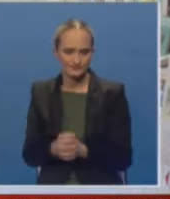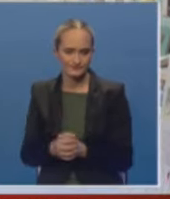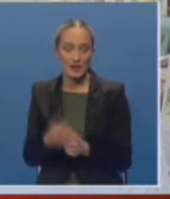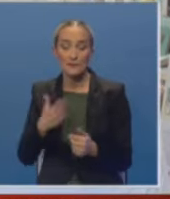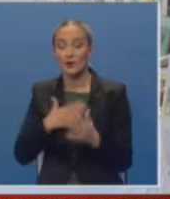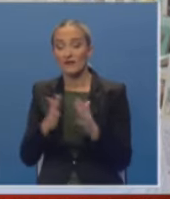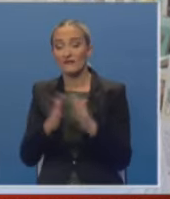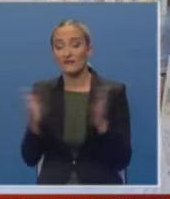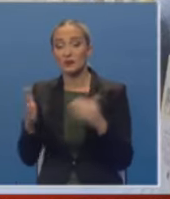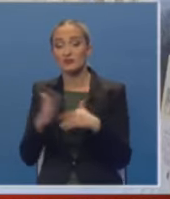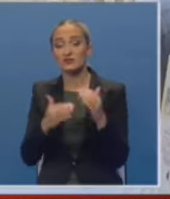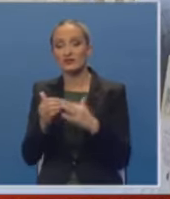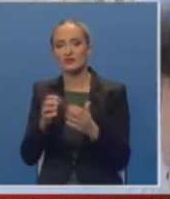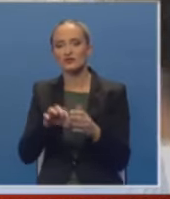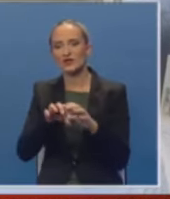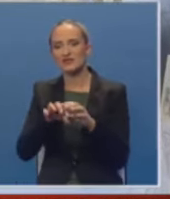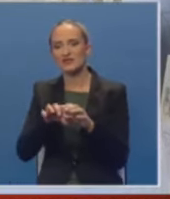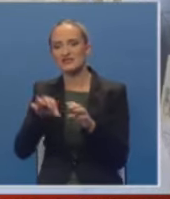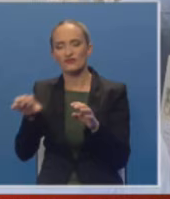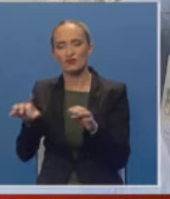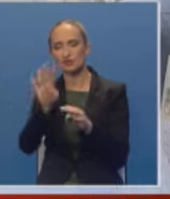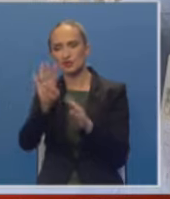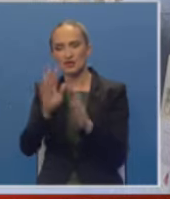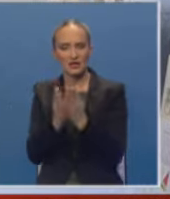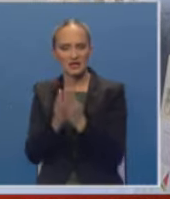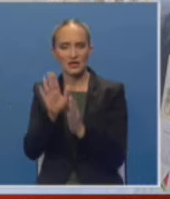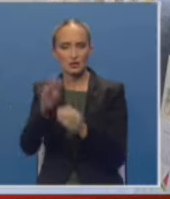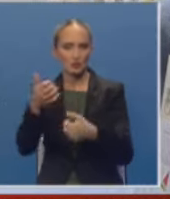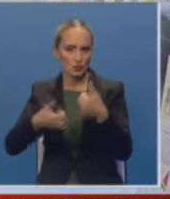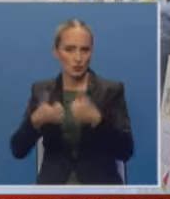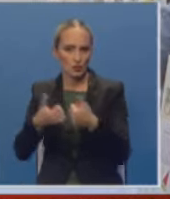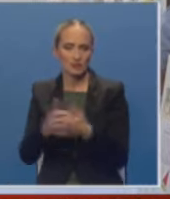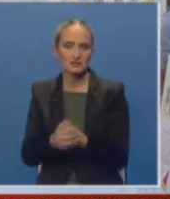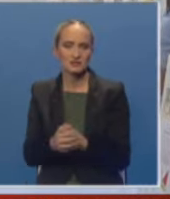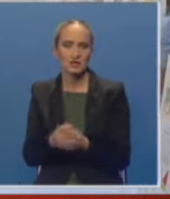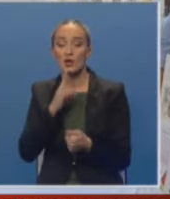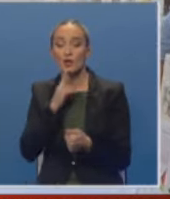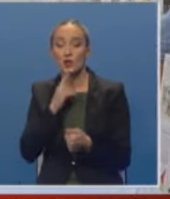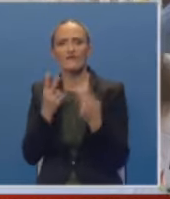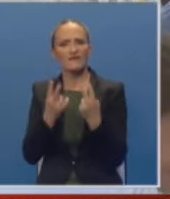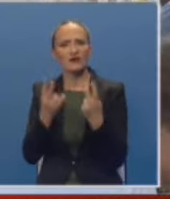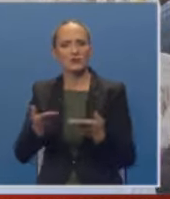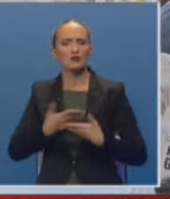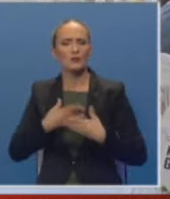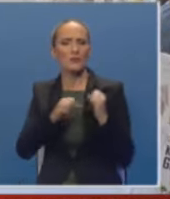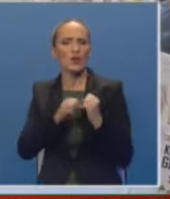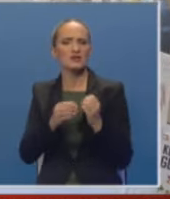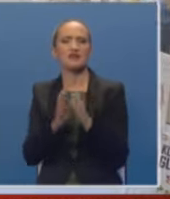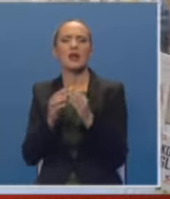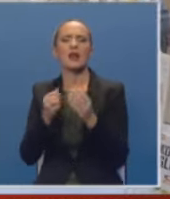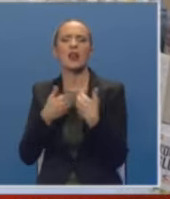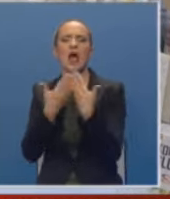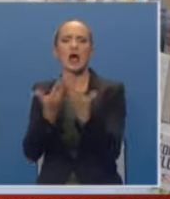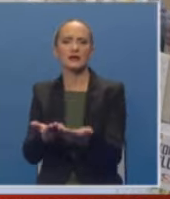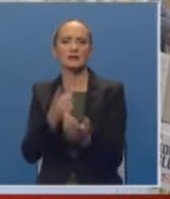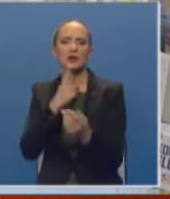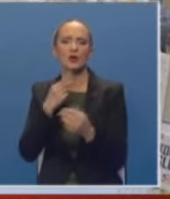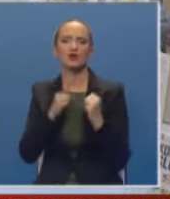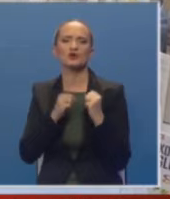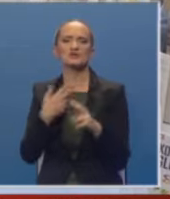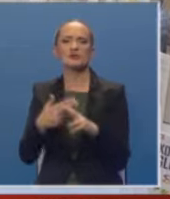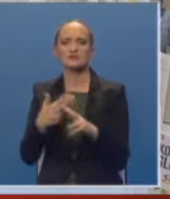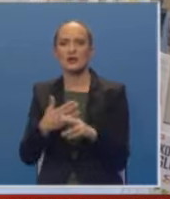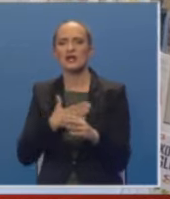veliko zadovoljstvo izdvojile su se 4 knjige u toj konkurenciji koje zavređuju da ponesu nagrade koje nose imena